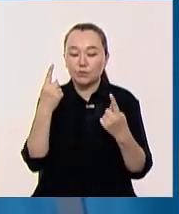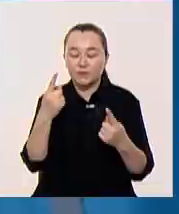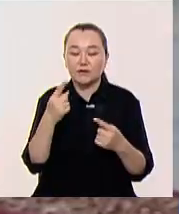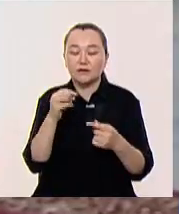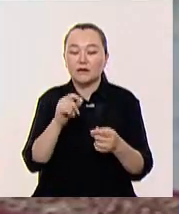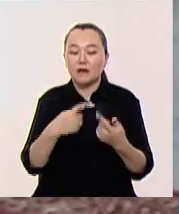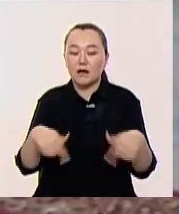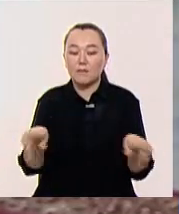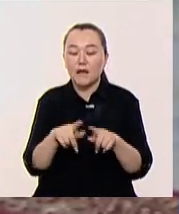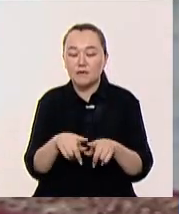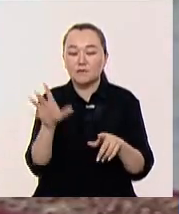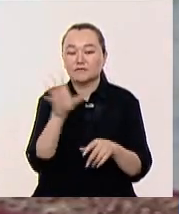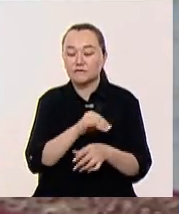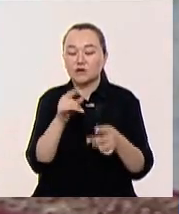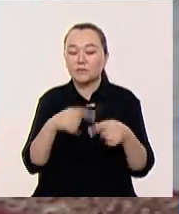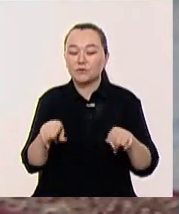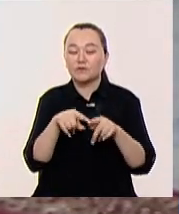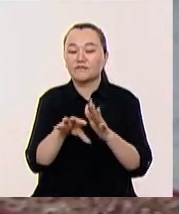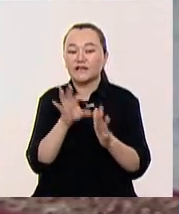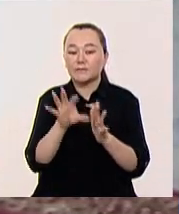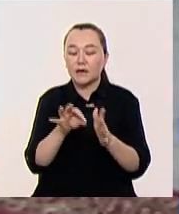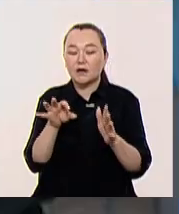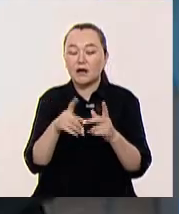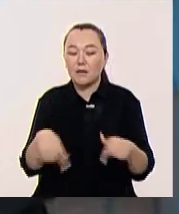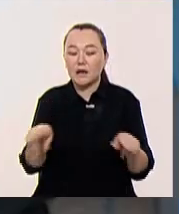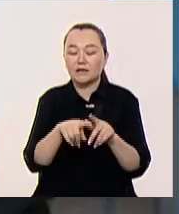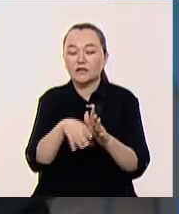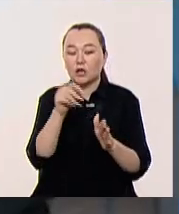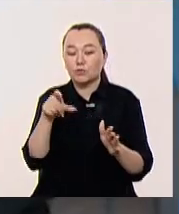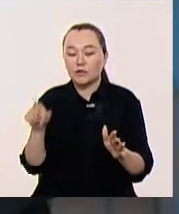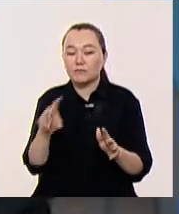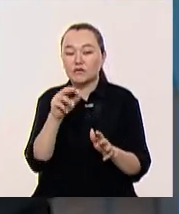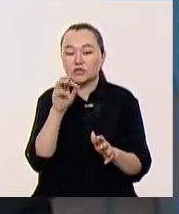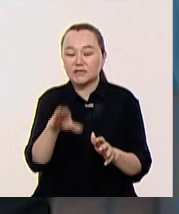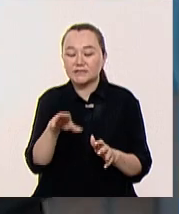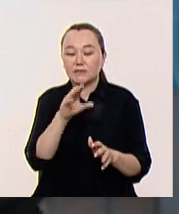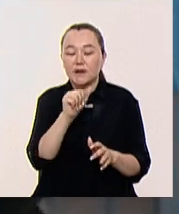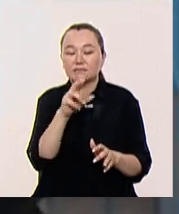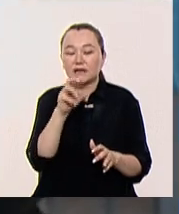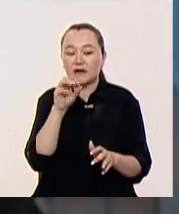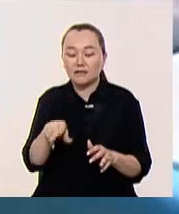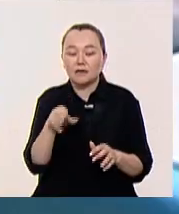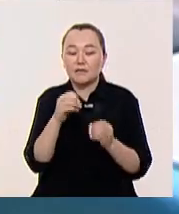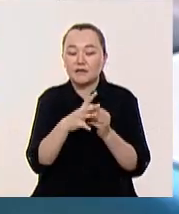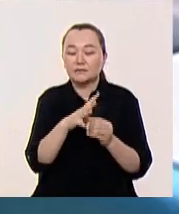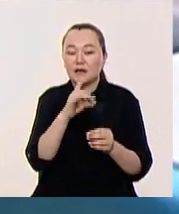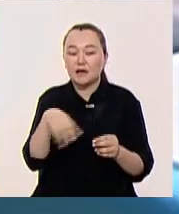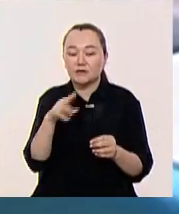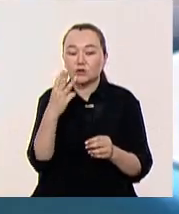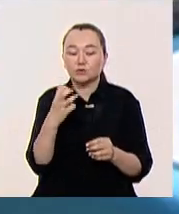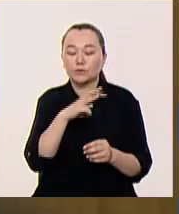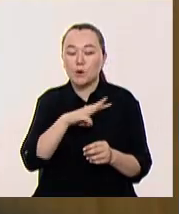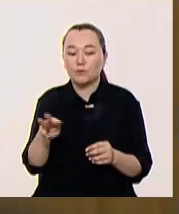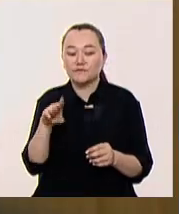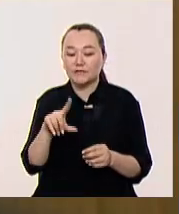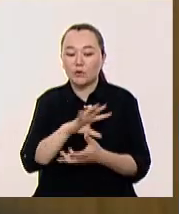страновым компаниям. На всю объединенную выборную кампанию депутатов Мажилиса и Маслихатов тратится около 15 миллиардов 300 миллионов